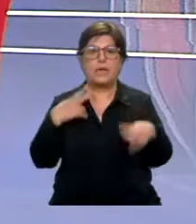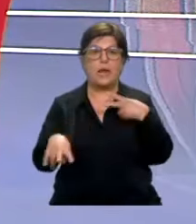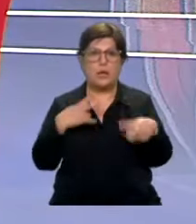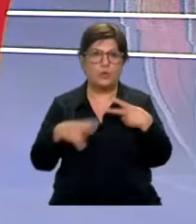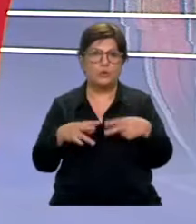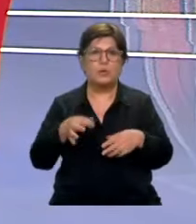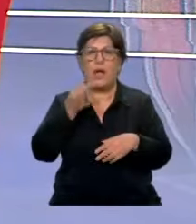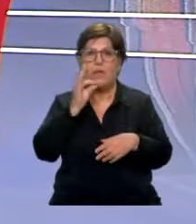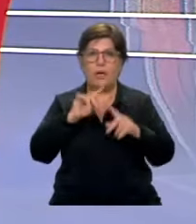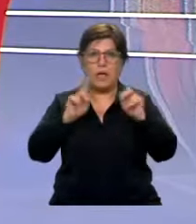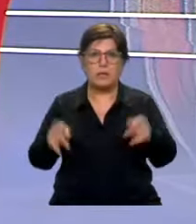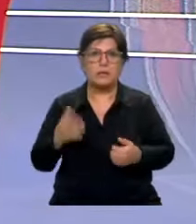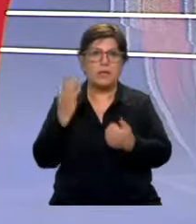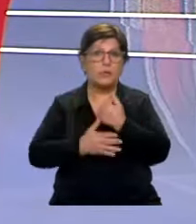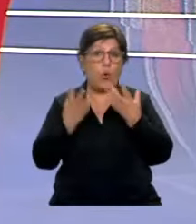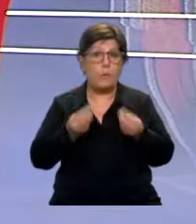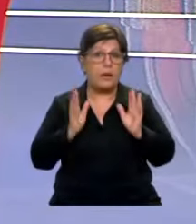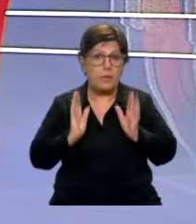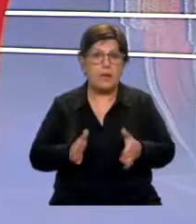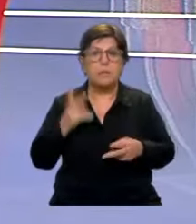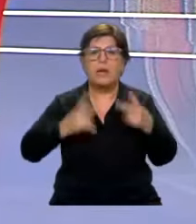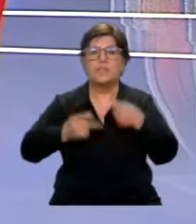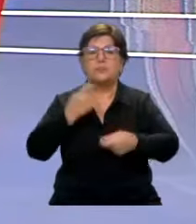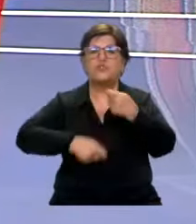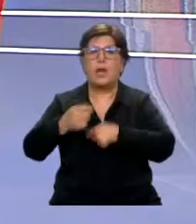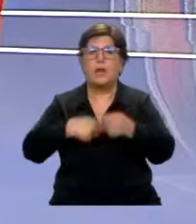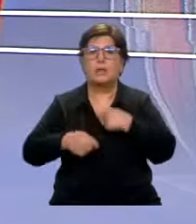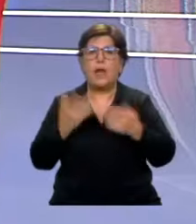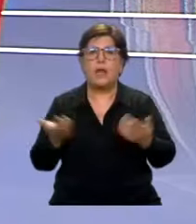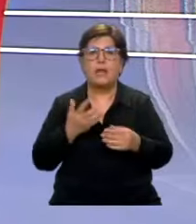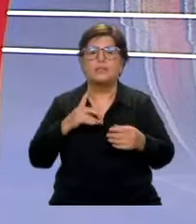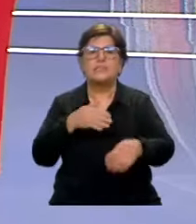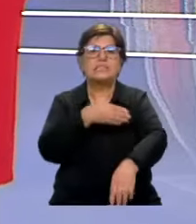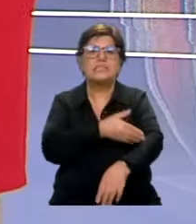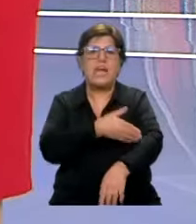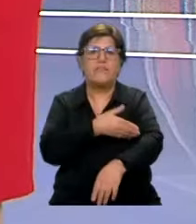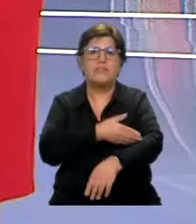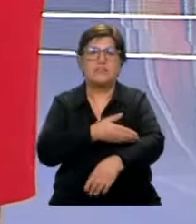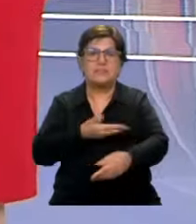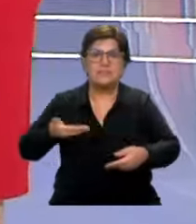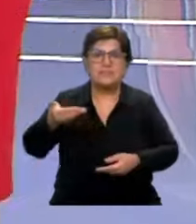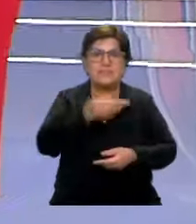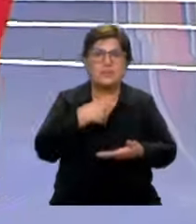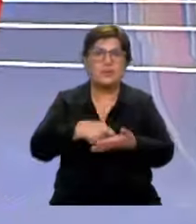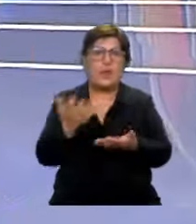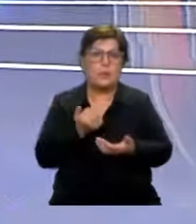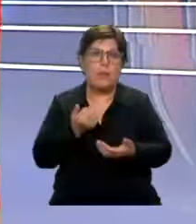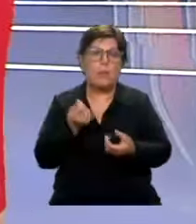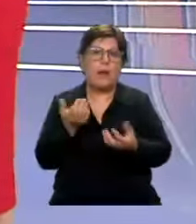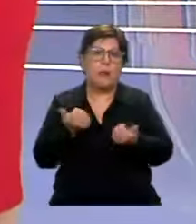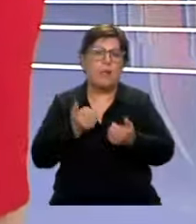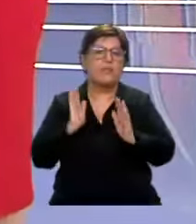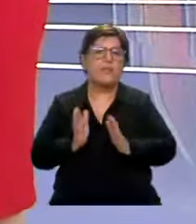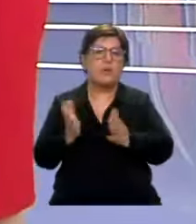Restoran ve kafelerde yasak olmasına rağmen bazı işletmeciler hala servis ücreti adı altında para almaya devam